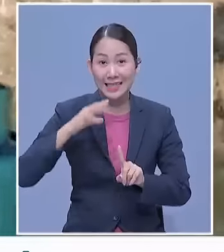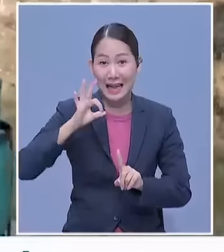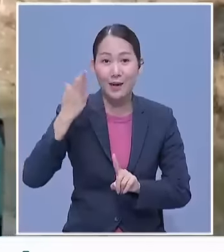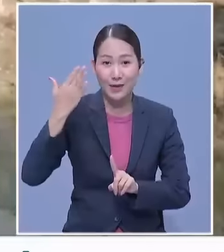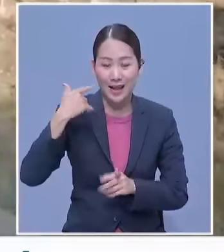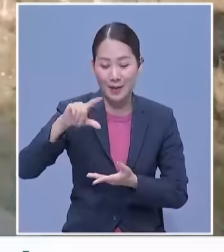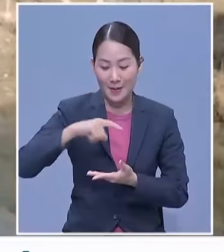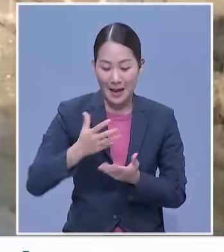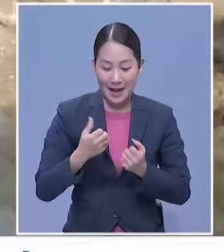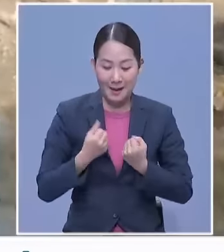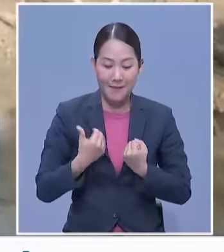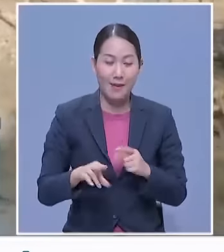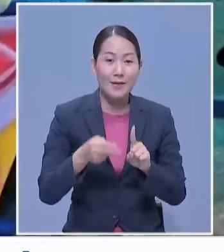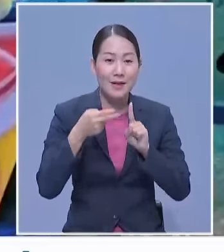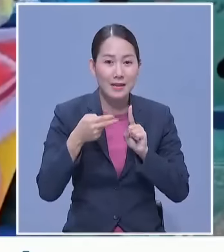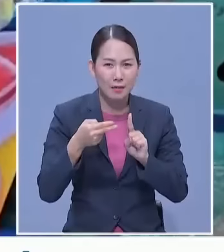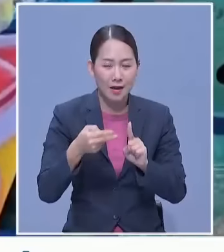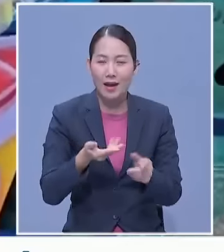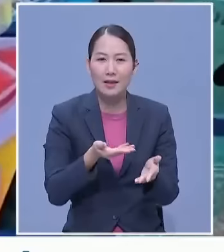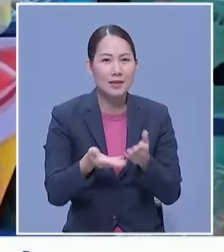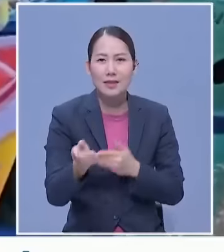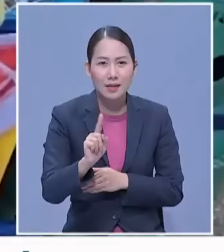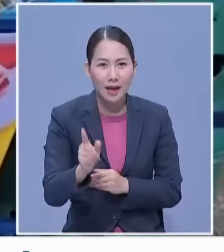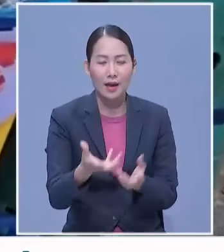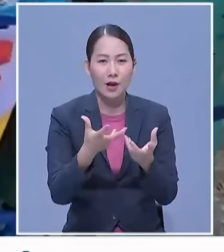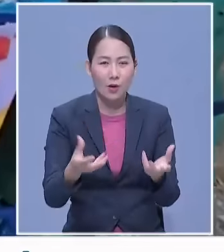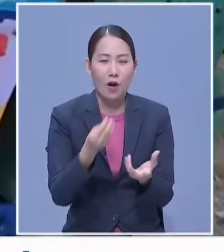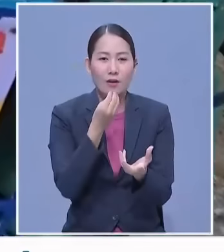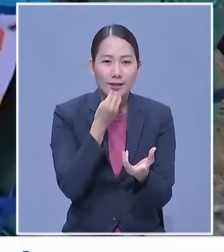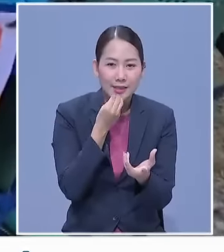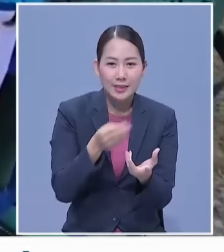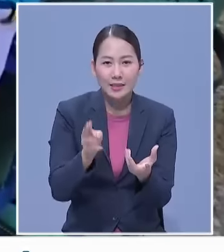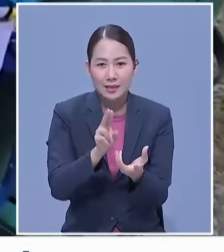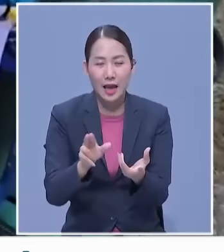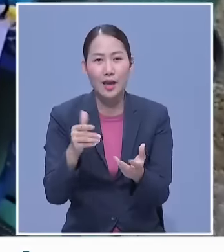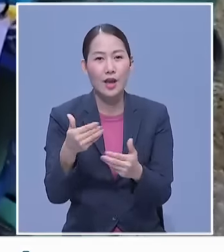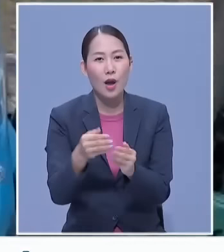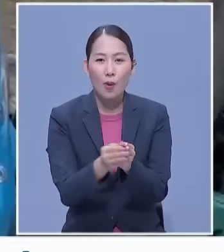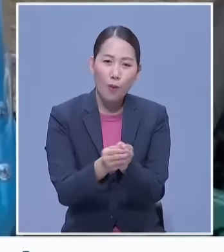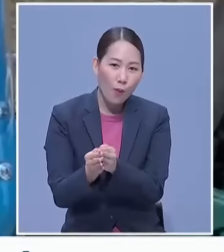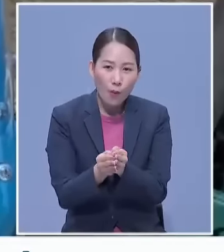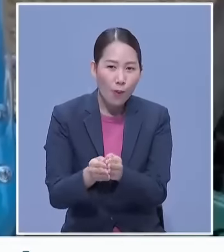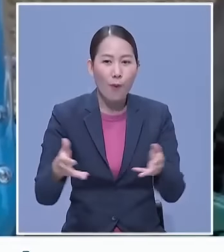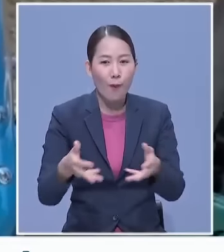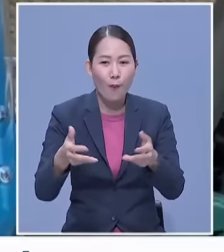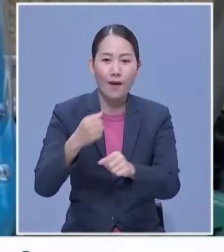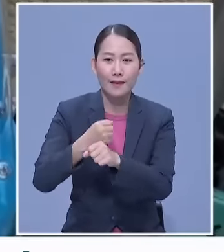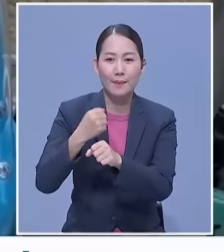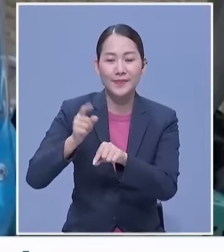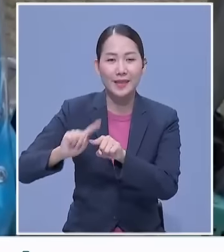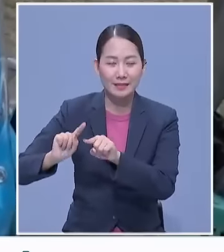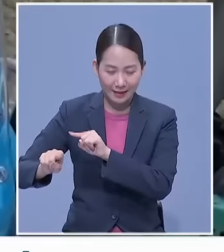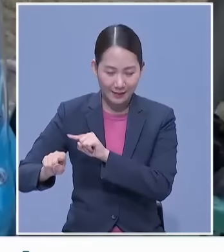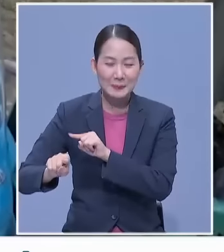เนี้ยไปซื้อสินค้าอุปโภคบริโภคในครัวเรือนนะครับก็จะเห็นได้ชัดนะครับว่าทำให้เศรษฐกิจในพื้นที่มีความคึกคักมาก